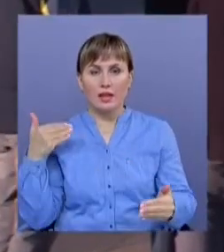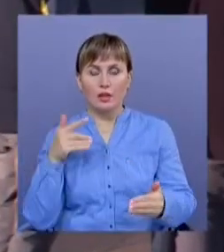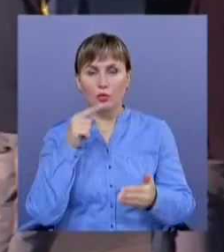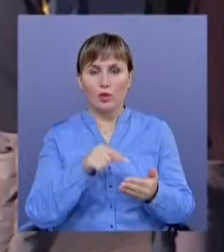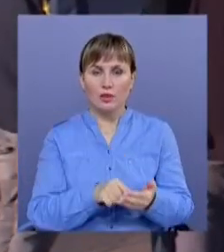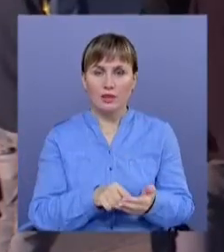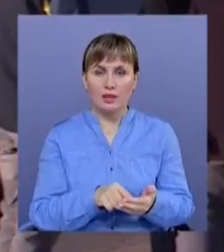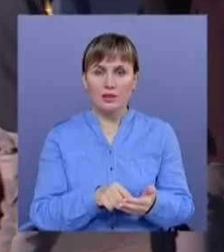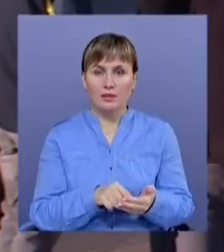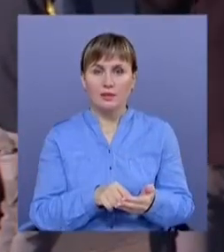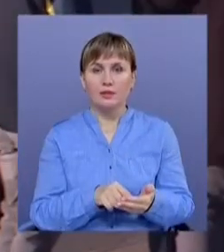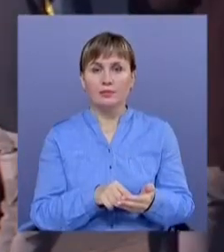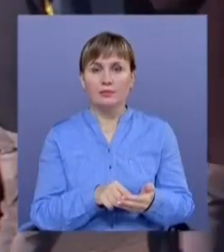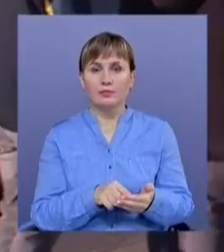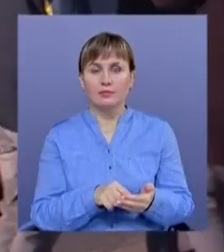указал